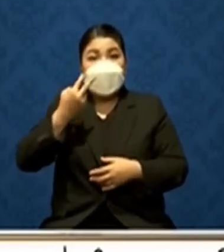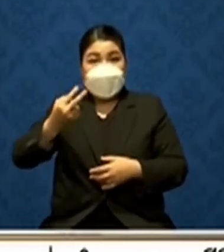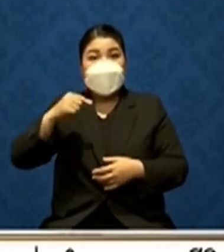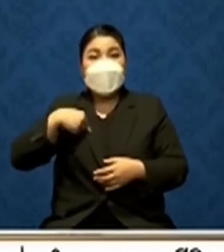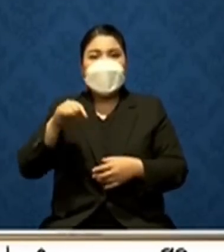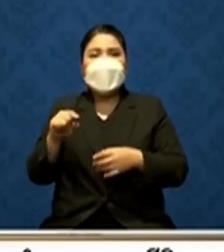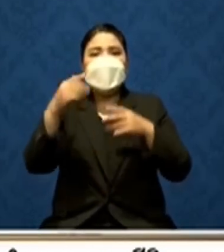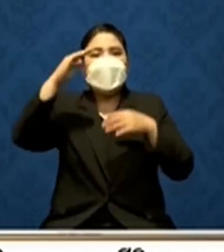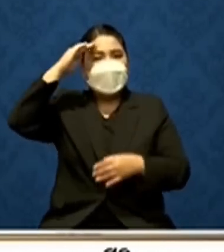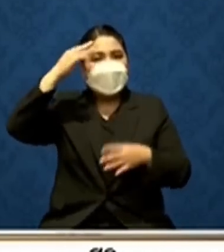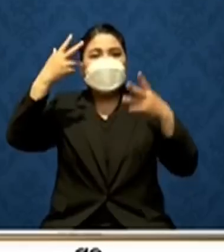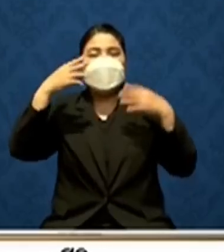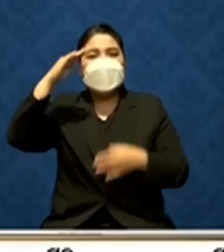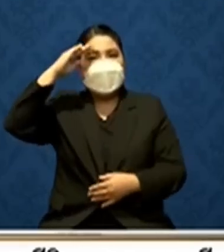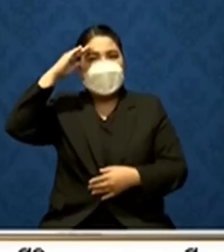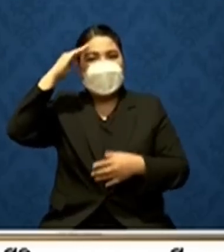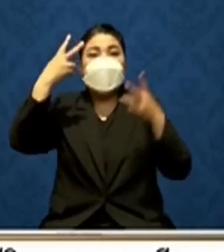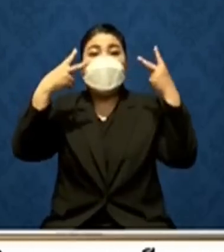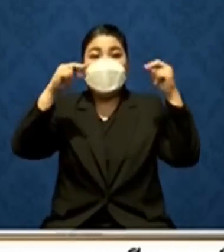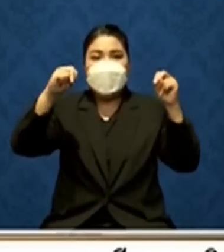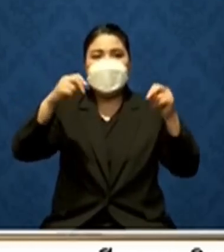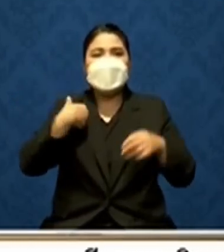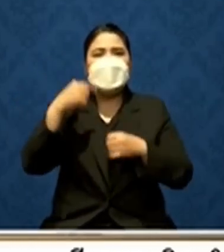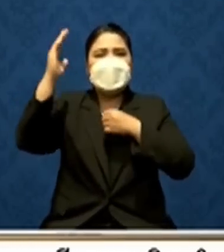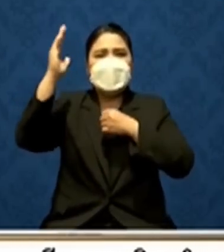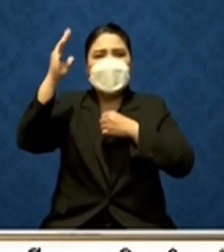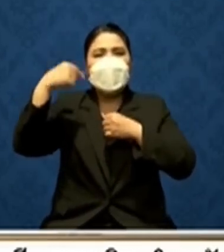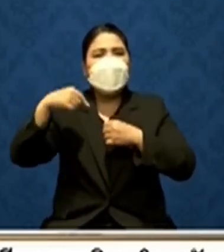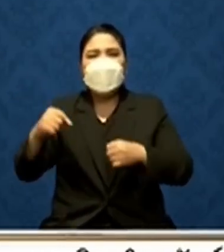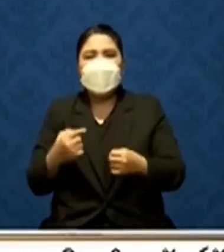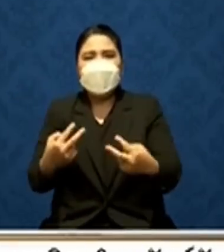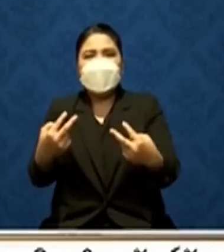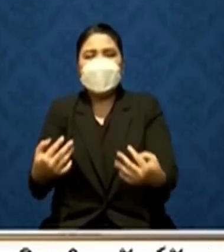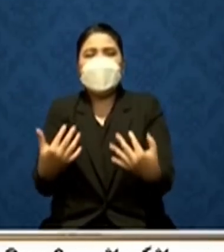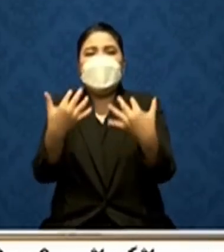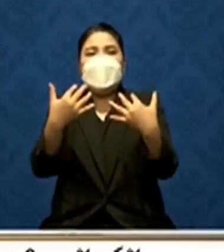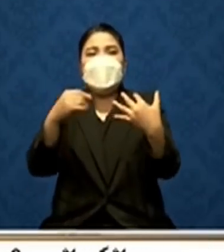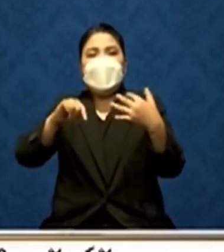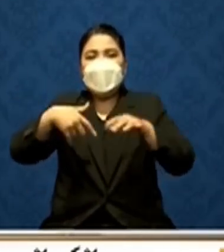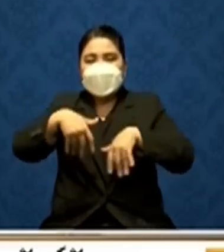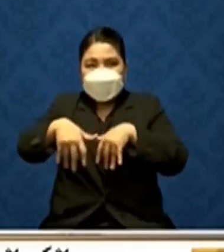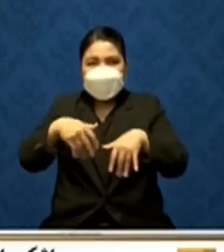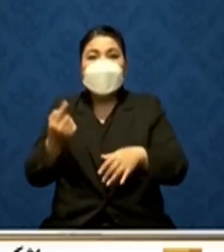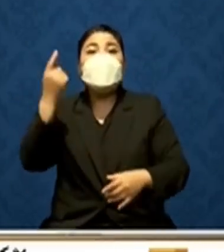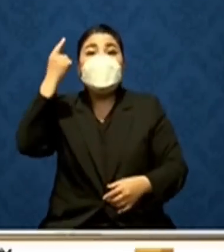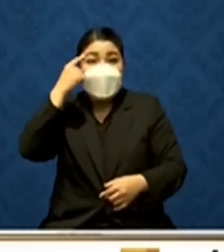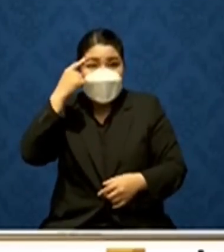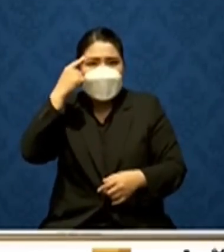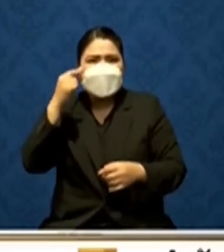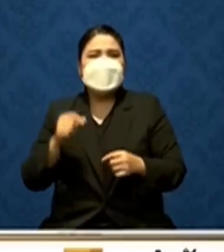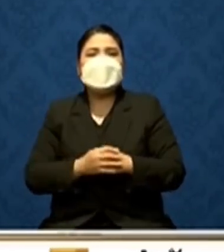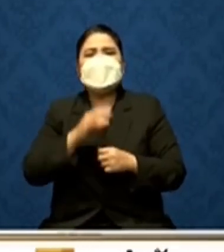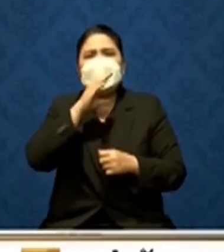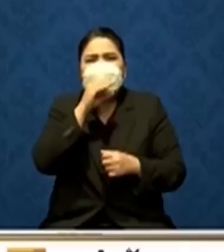วิสัยทัศน์ของพลเอกประยุทธ์เขารู้เขาเห็นครับท่านส้นไม้เพียงประโยคเดียวต้องการ